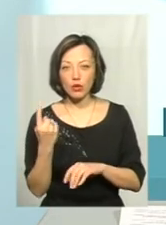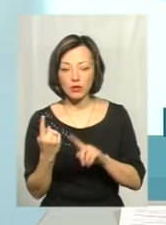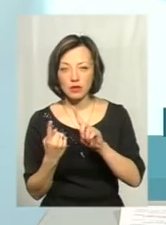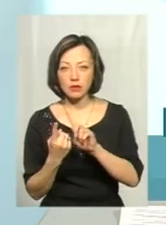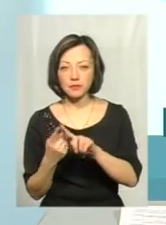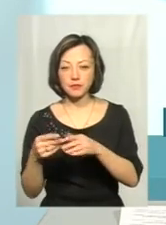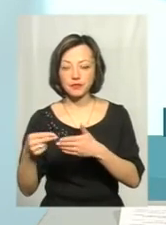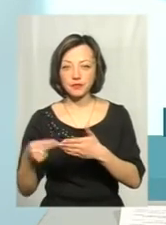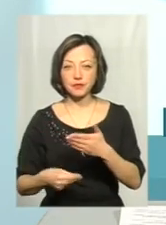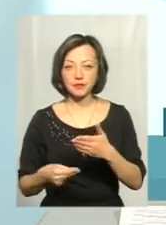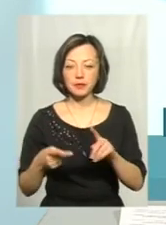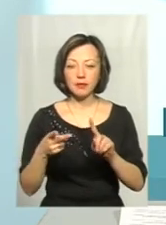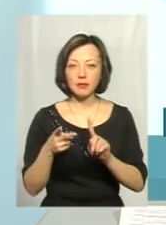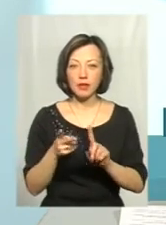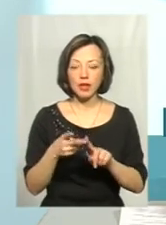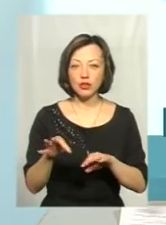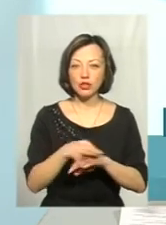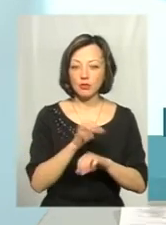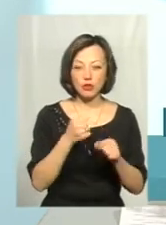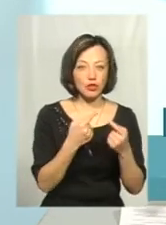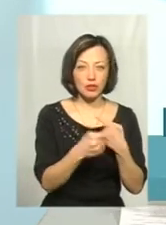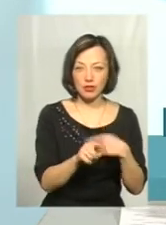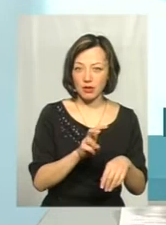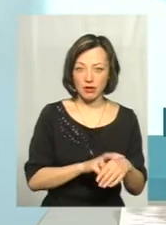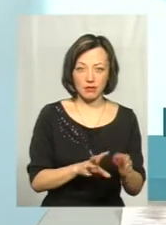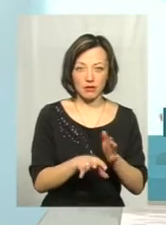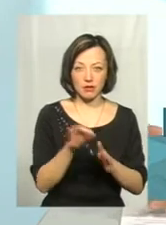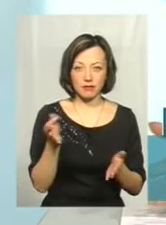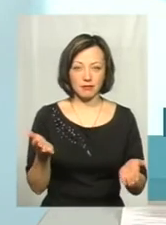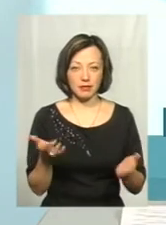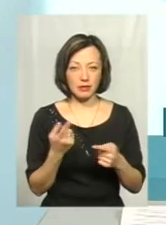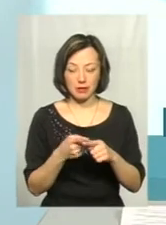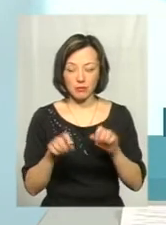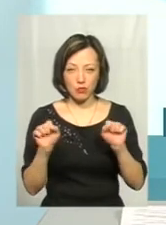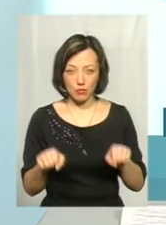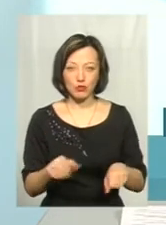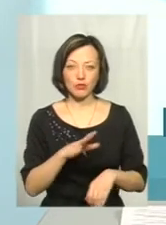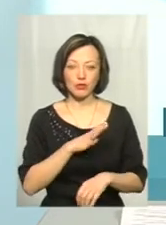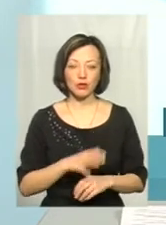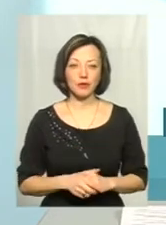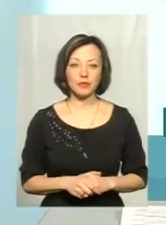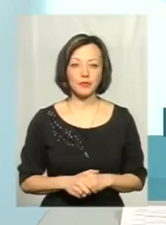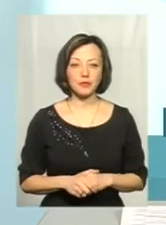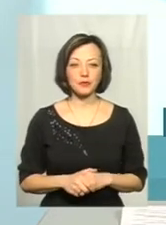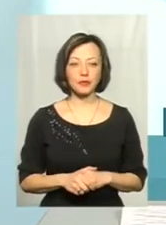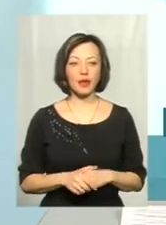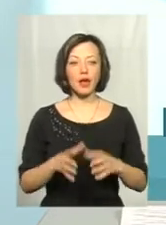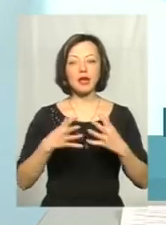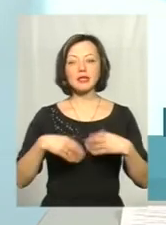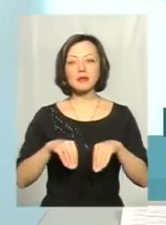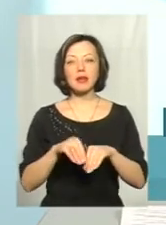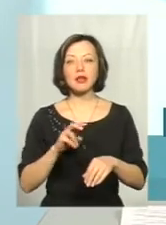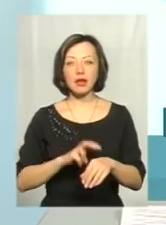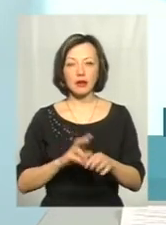підписав декларацію з лікарем одного закладу, дружина може підписати декларацію з сімейним лікарем іншого закладу. Таке також можливо. Але сімейний лікар, чи